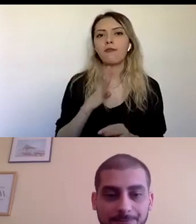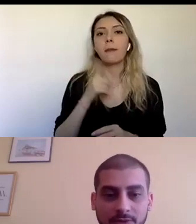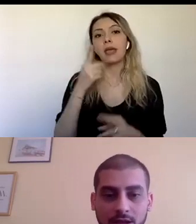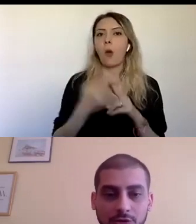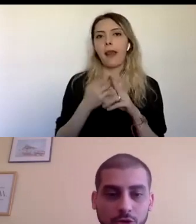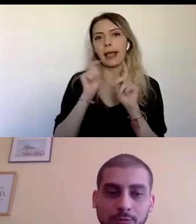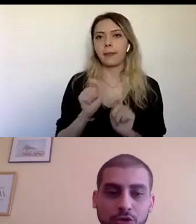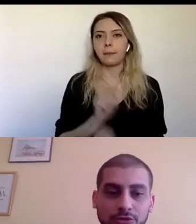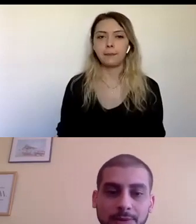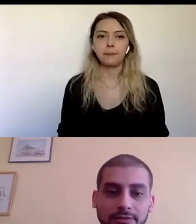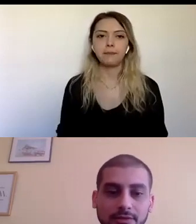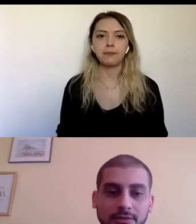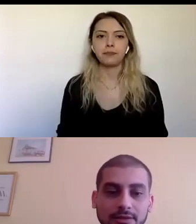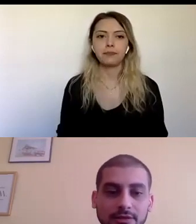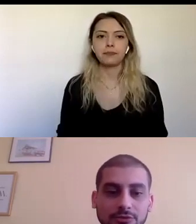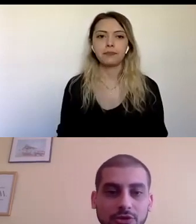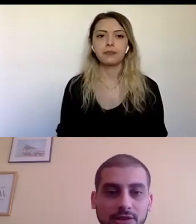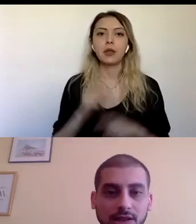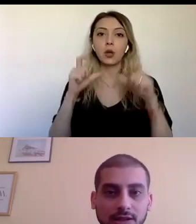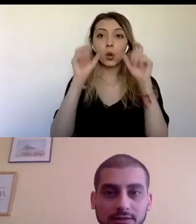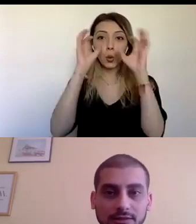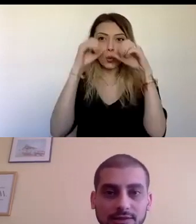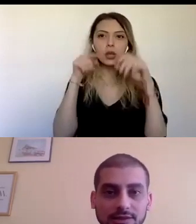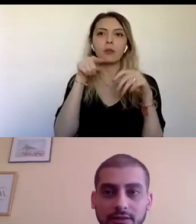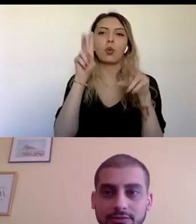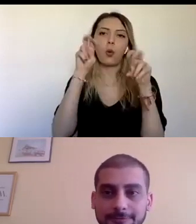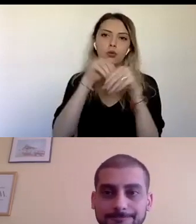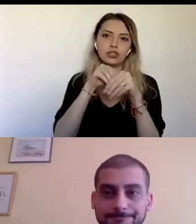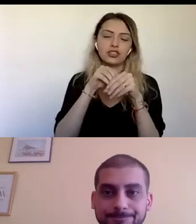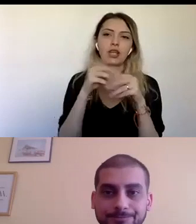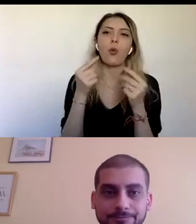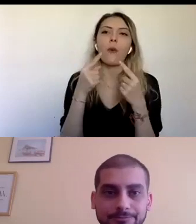isterseniz. Google'un bu konuda bir çok kısa sınavı var.